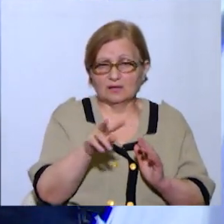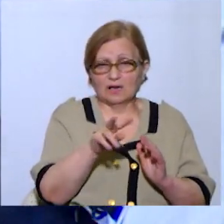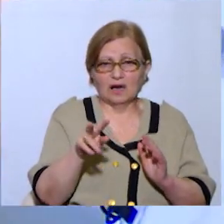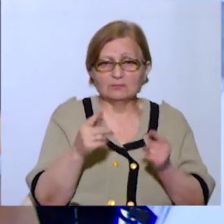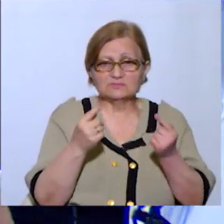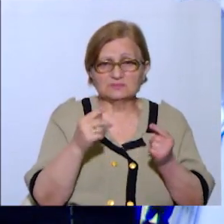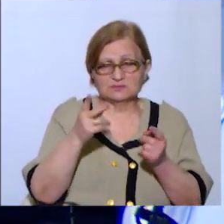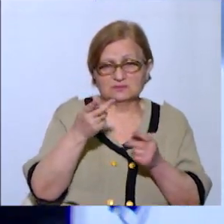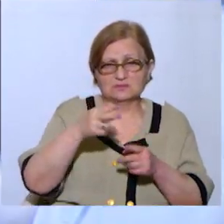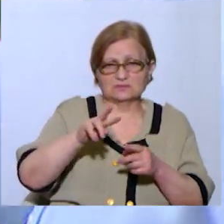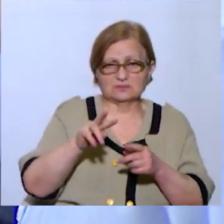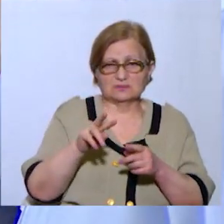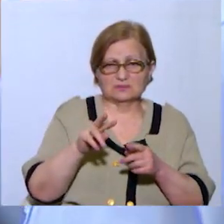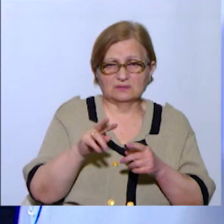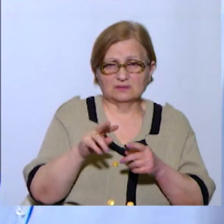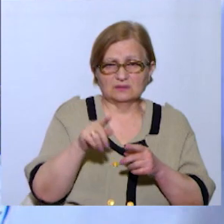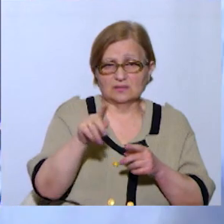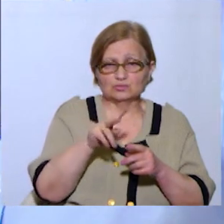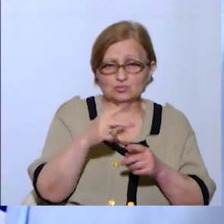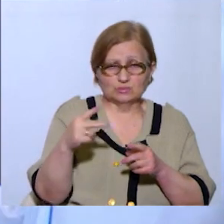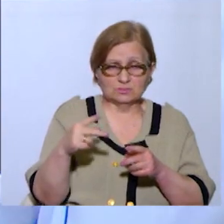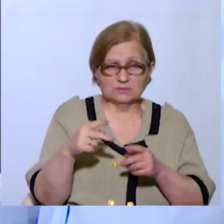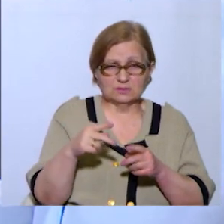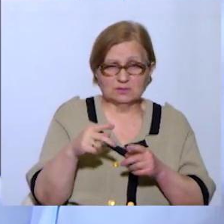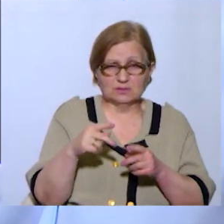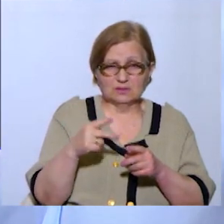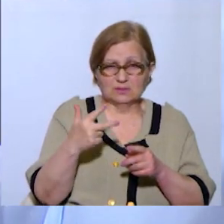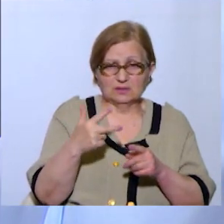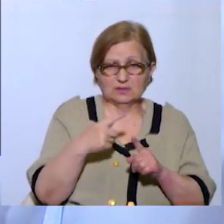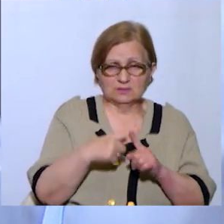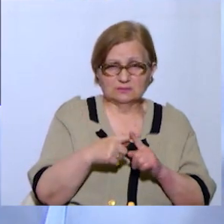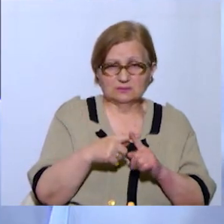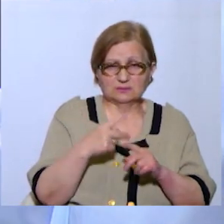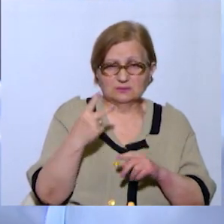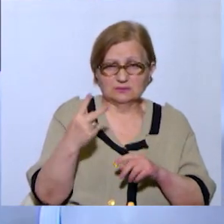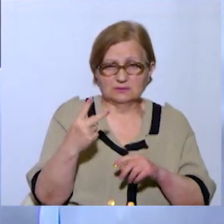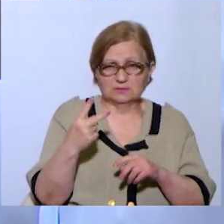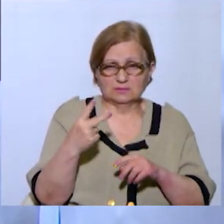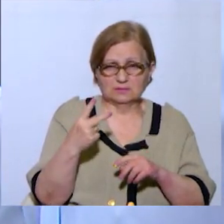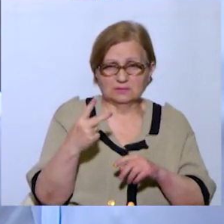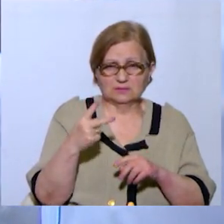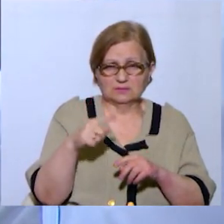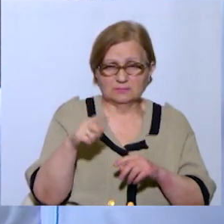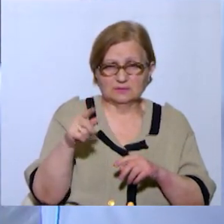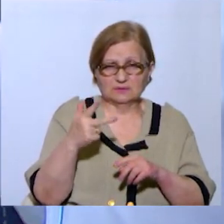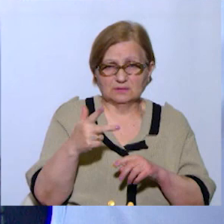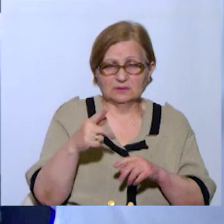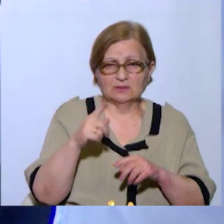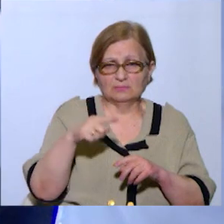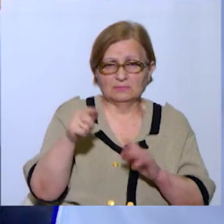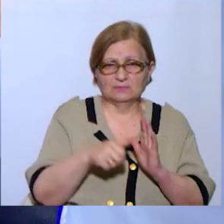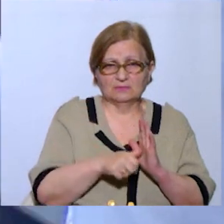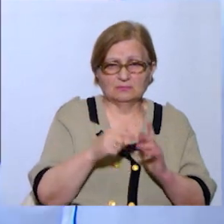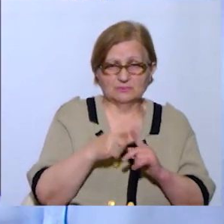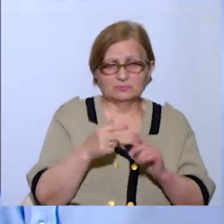კვადრატი. და მიიღება რომ ეს უდრის 3 პლუს 2-ჯერ ფესვი 3-ჯერ ფესვი 6